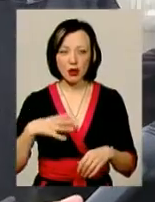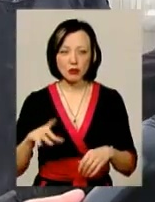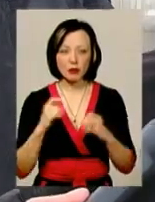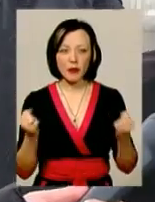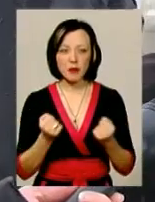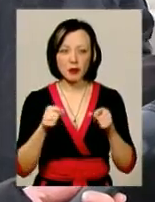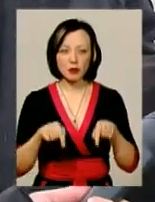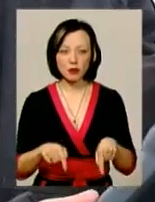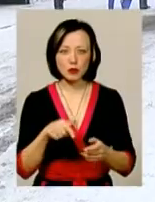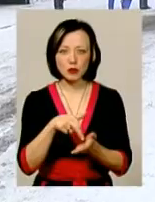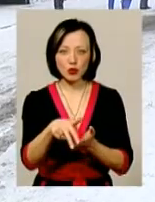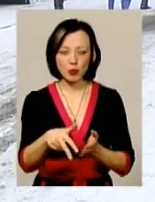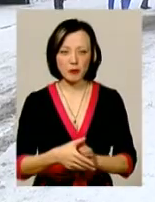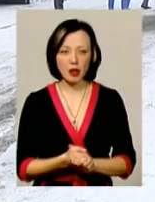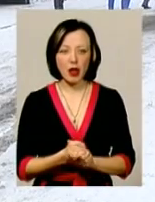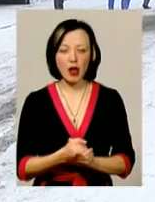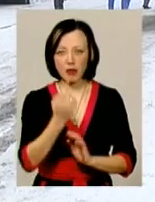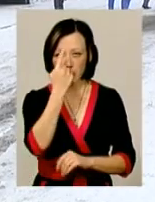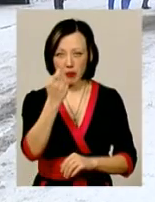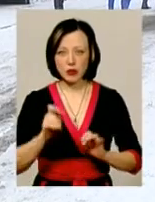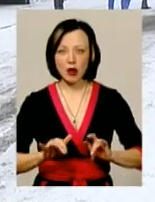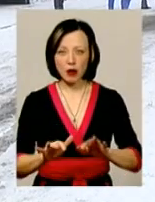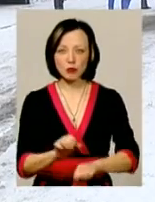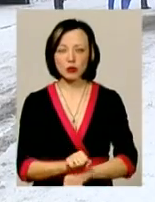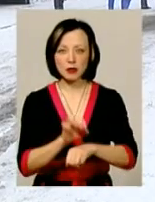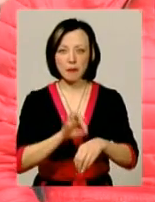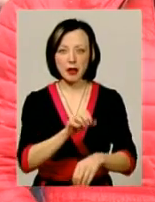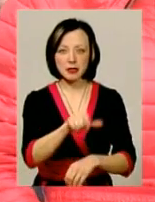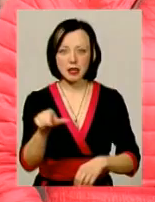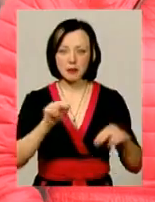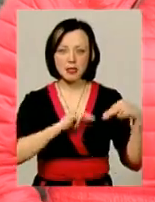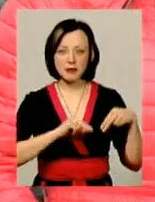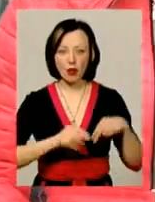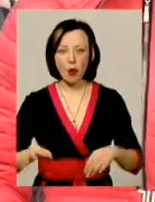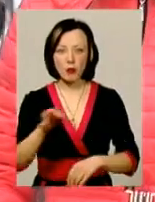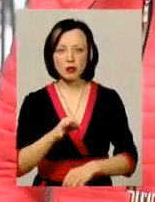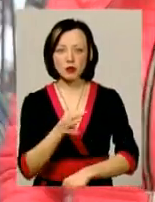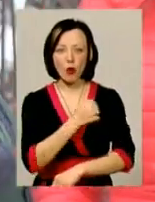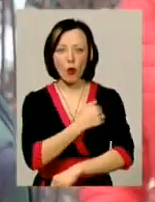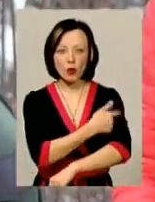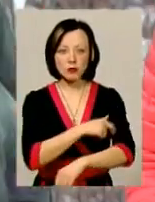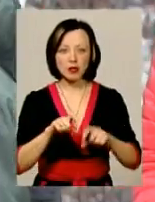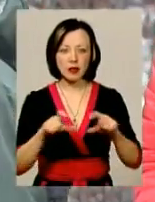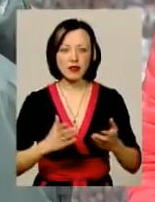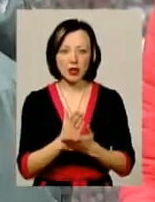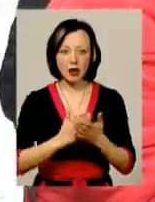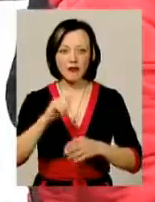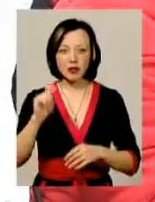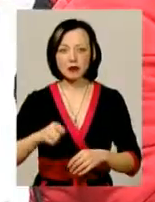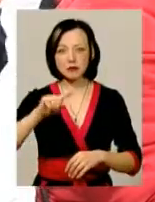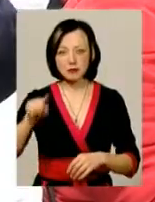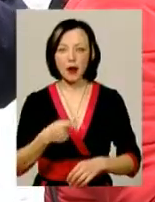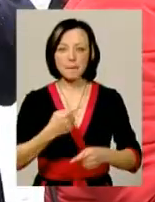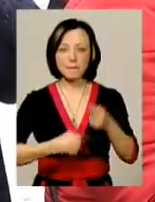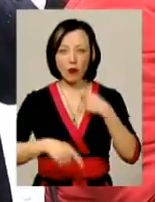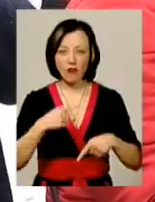померзли, то хотіть пішли пішком. На попереджувальну акцію протесту пацієнти і медпрацівники обласного госпіталю ветеранів війни вийшли, аби домогтися